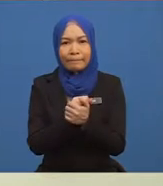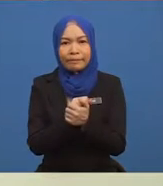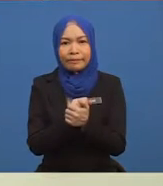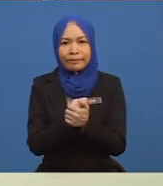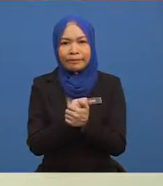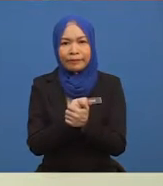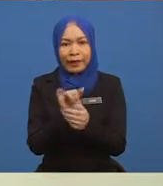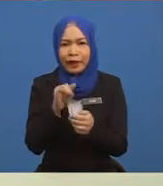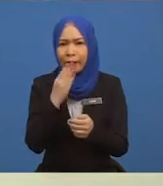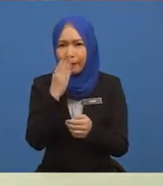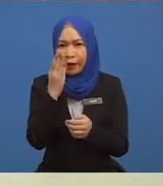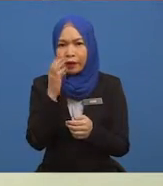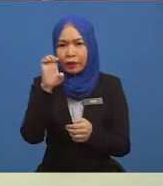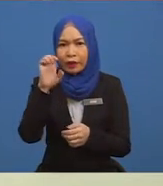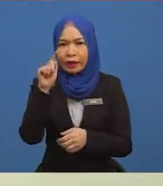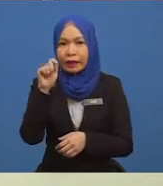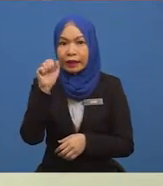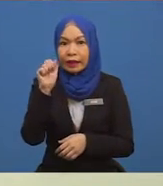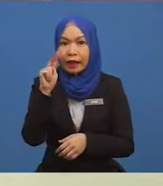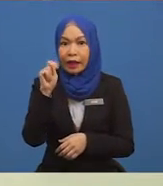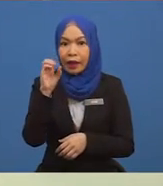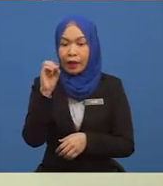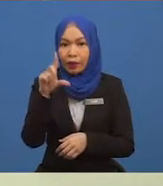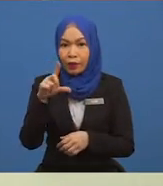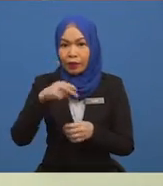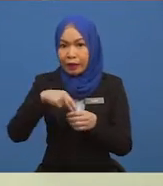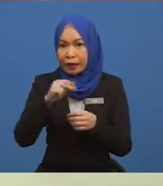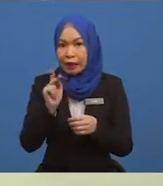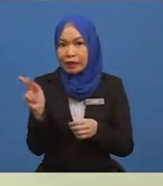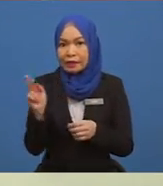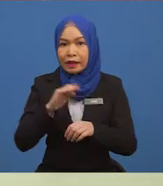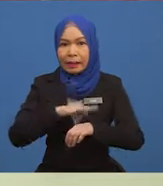Bau etanol dihasilkan pada tabung didih A.